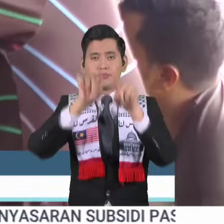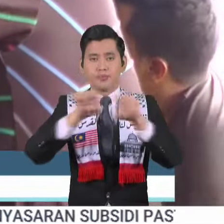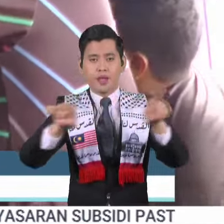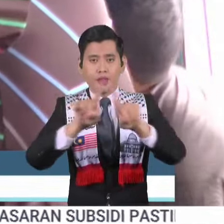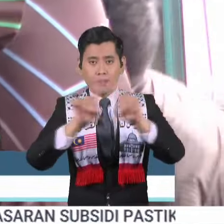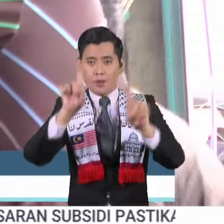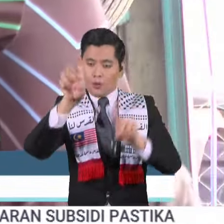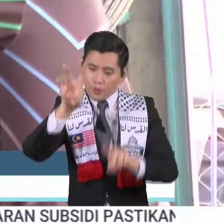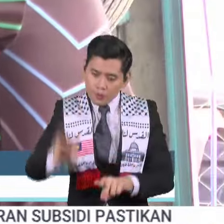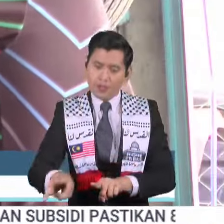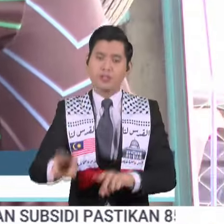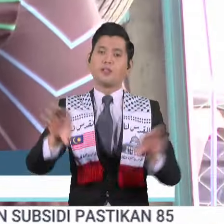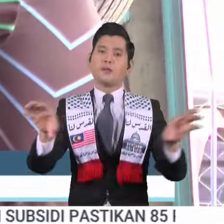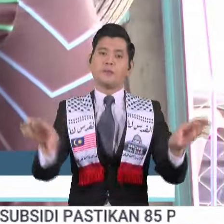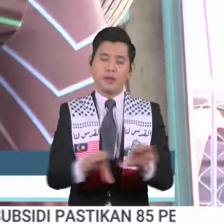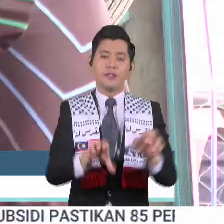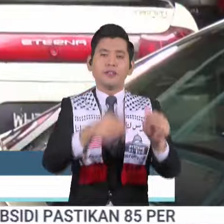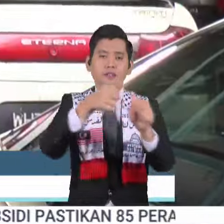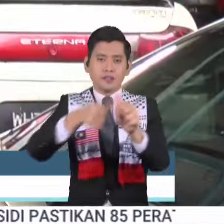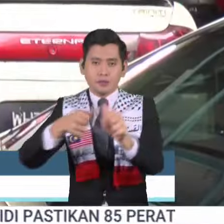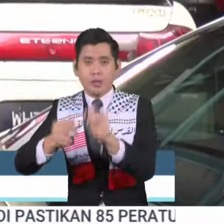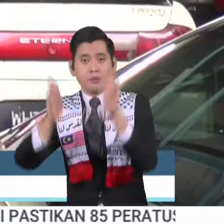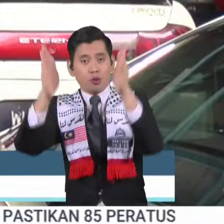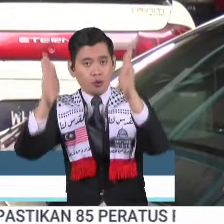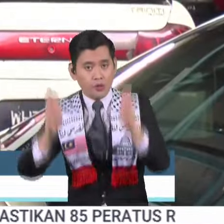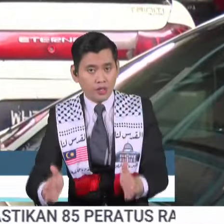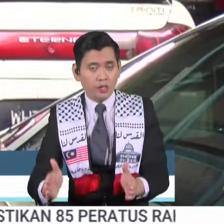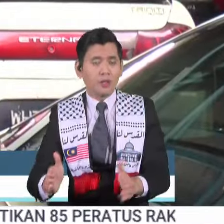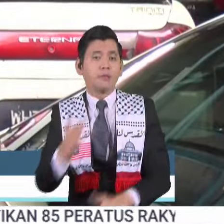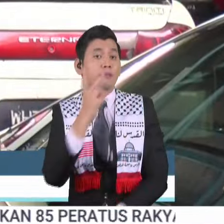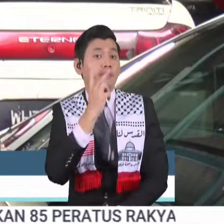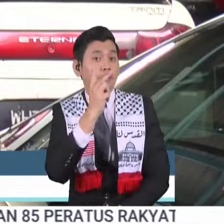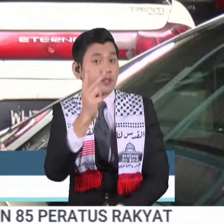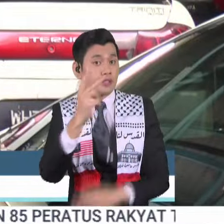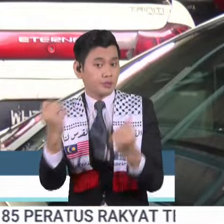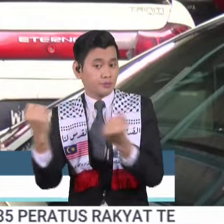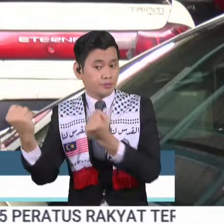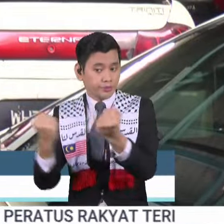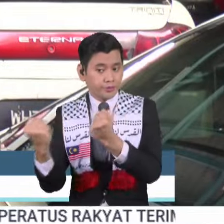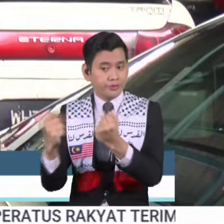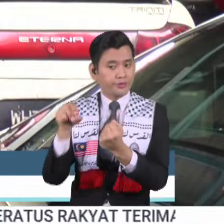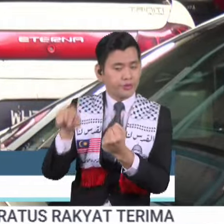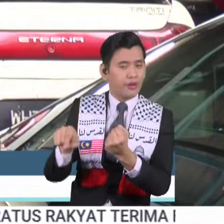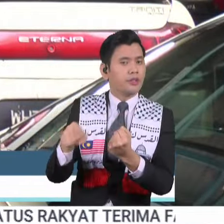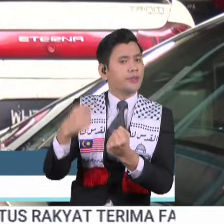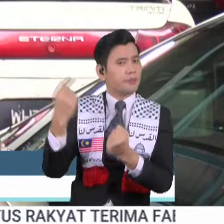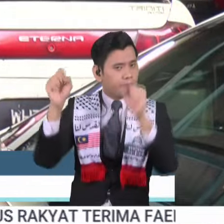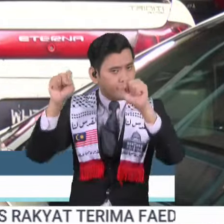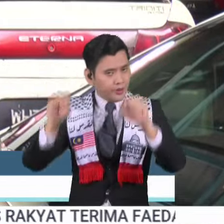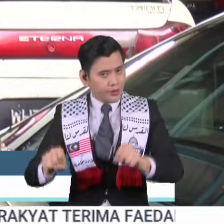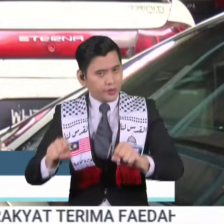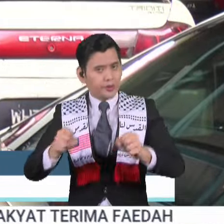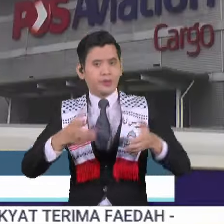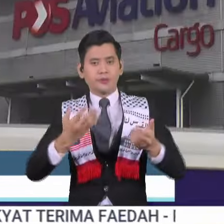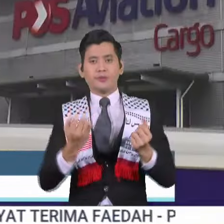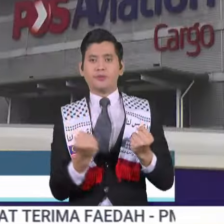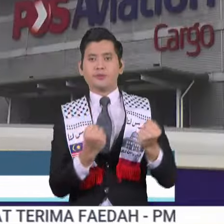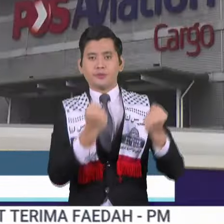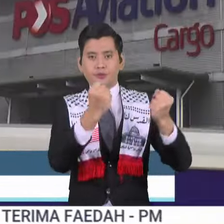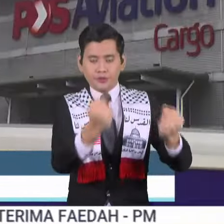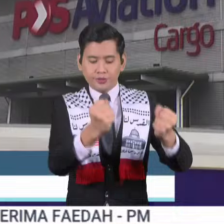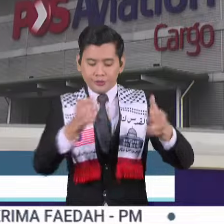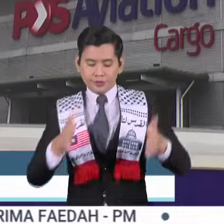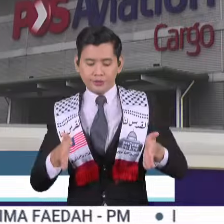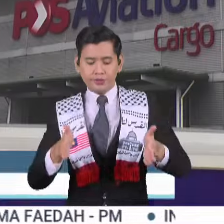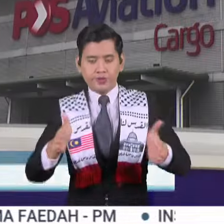wajib dilakukan oleh setiap pengguna bagi memastikan kenderaan layak untuk berada di atas jalan raya. Kalau kereta